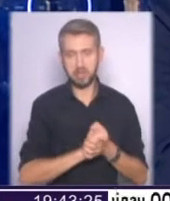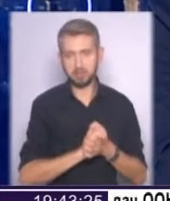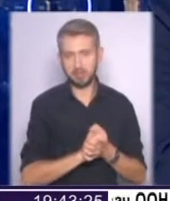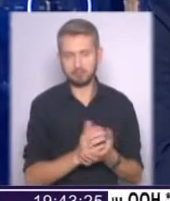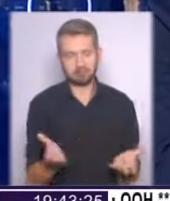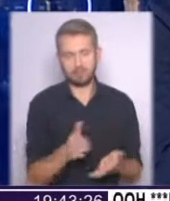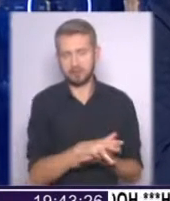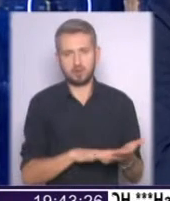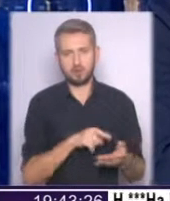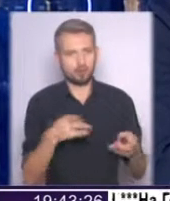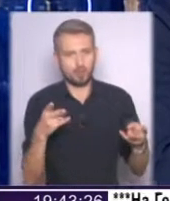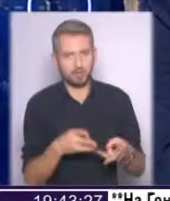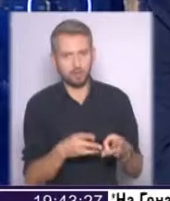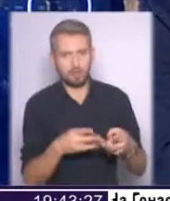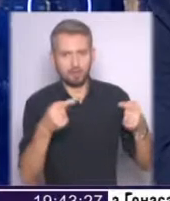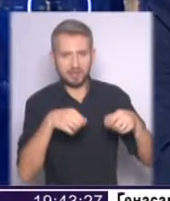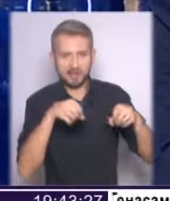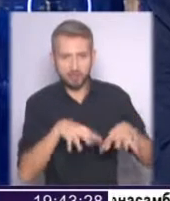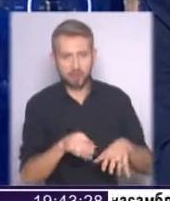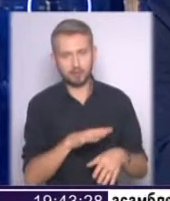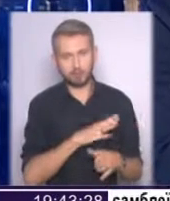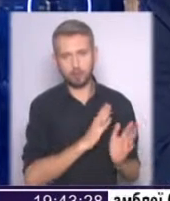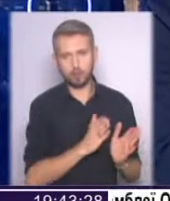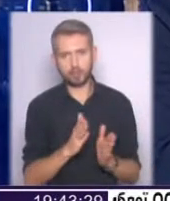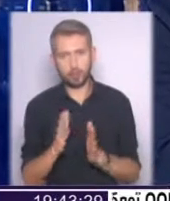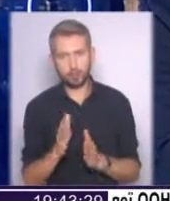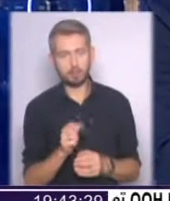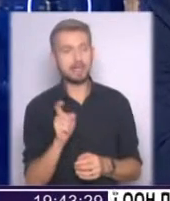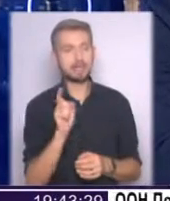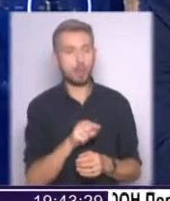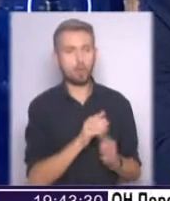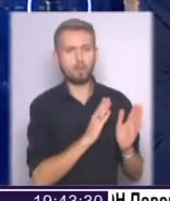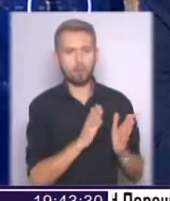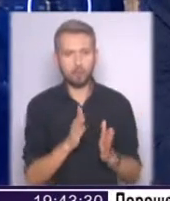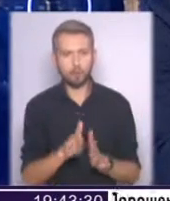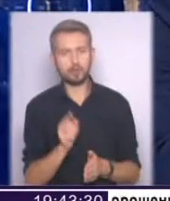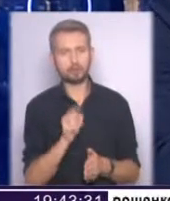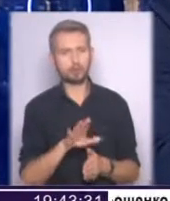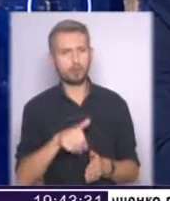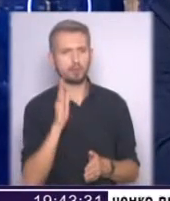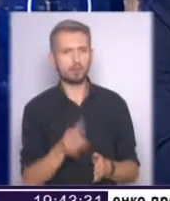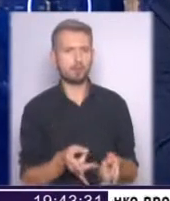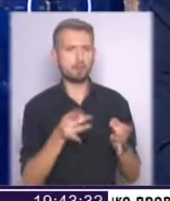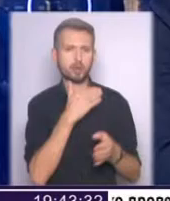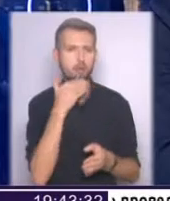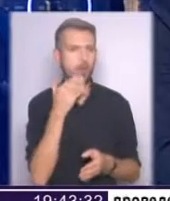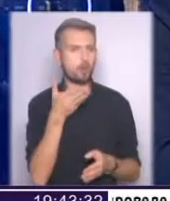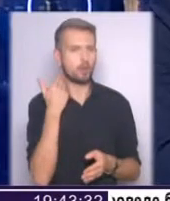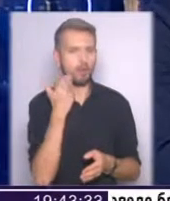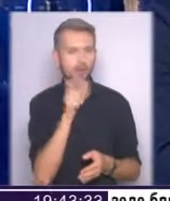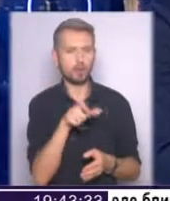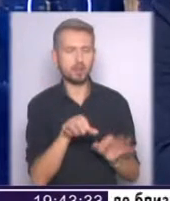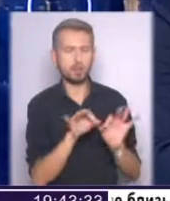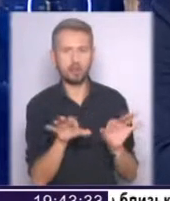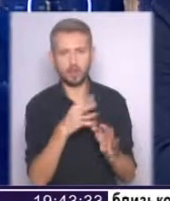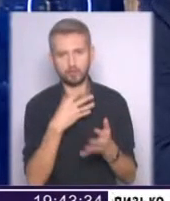вибачте, тут потрібно все-таки визначатись і бути послідовним. І з цією послідовністю потім просто буде набагато легше йти до людей і їм